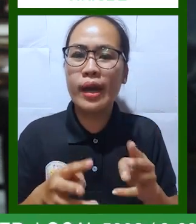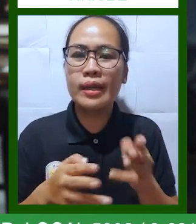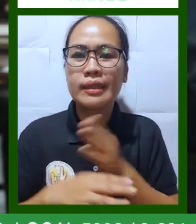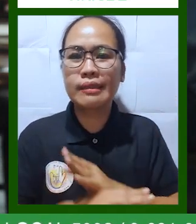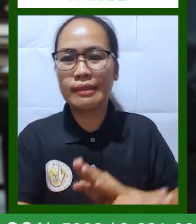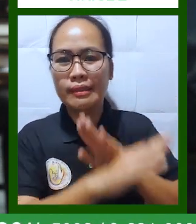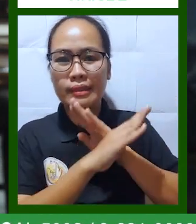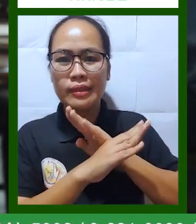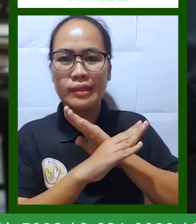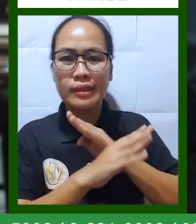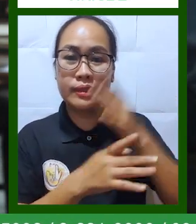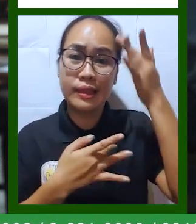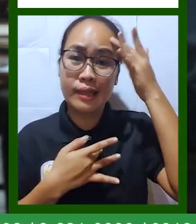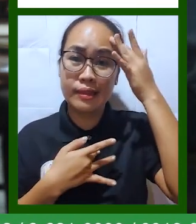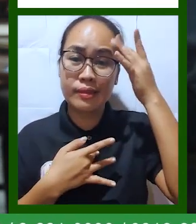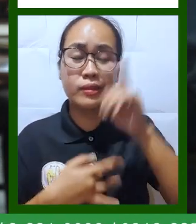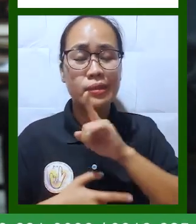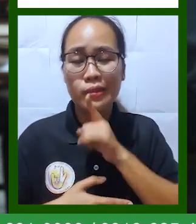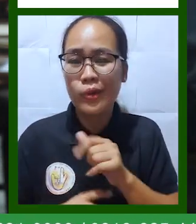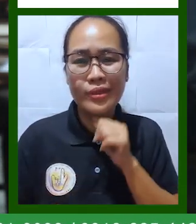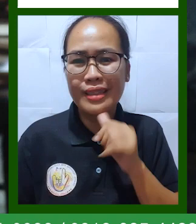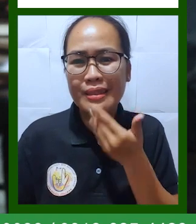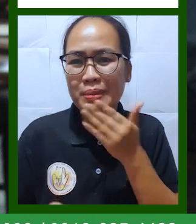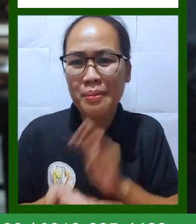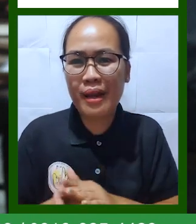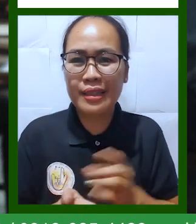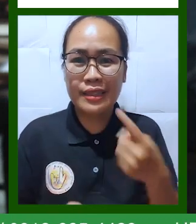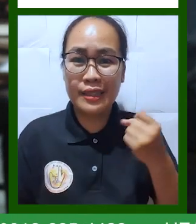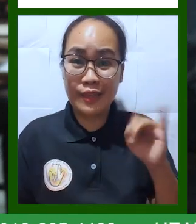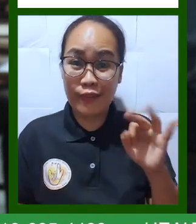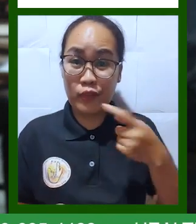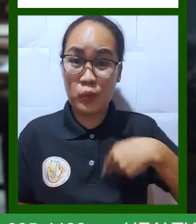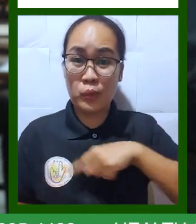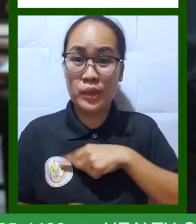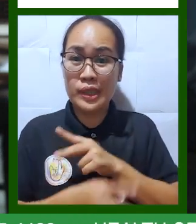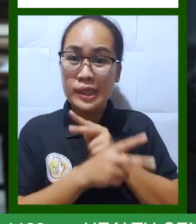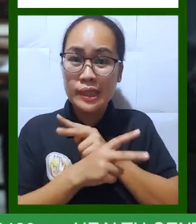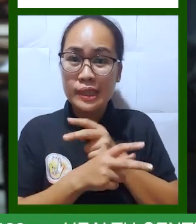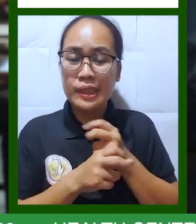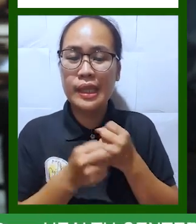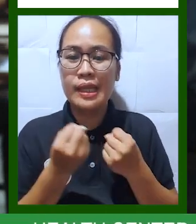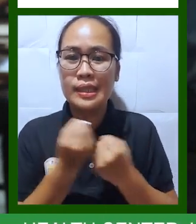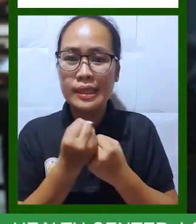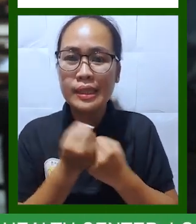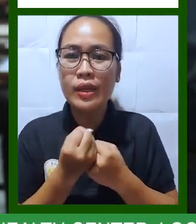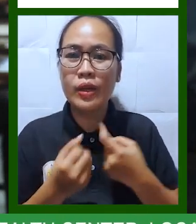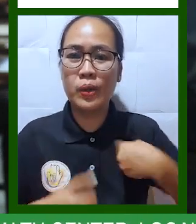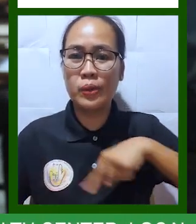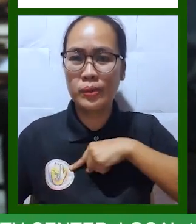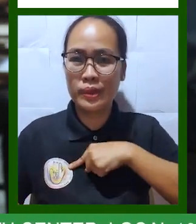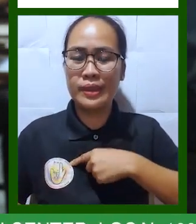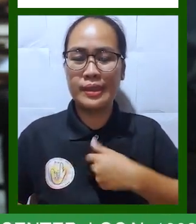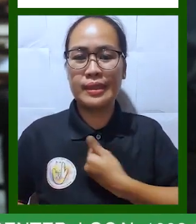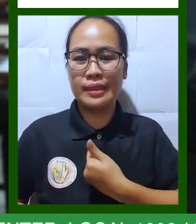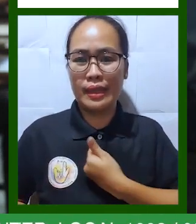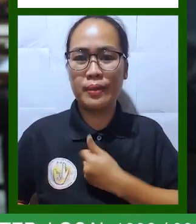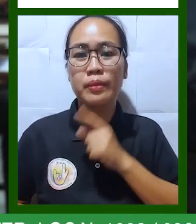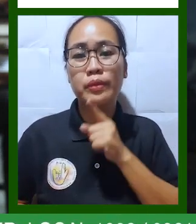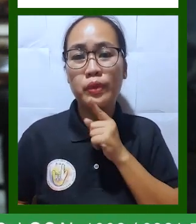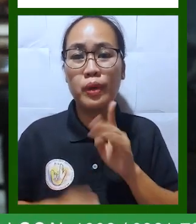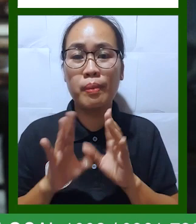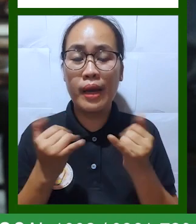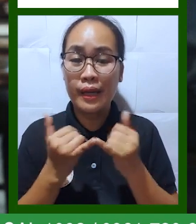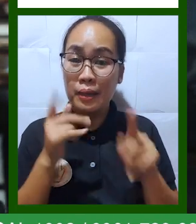para makaiwas din sa sakit. At walang masama po kung ating poproteksyonan ang ating mga